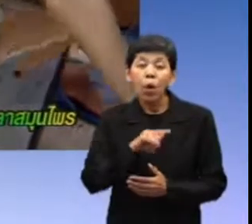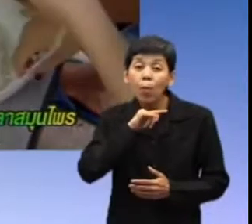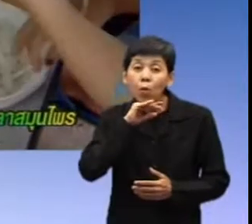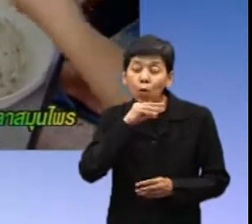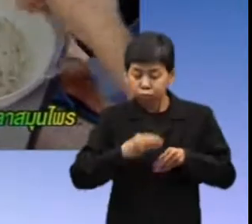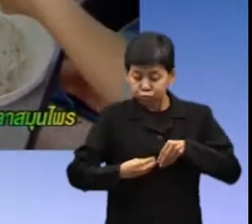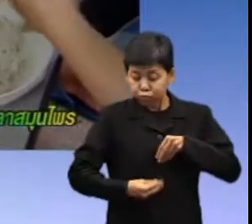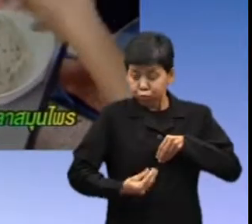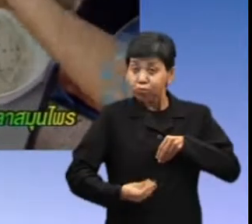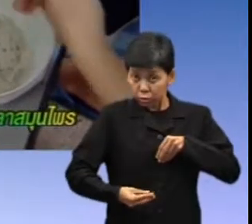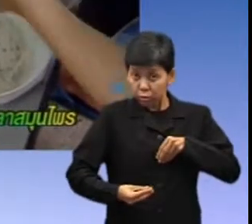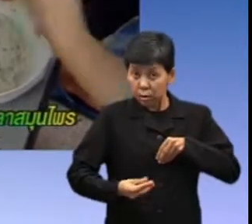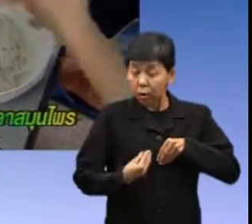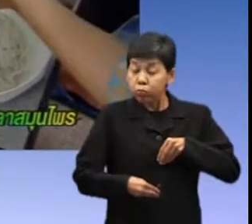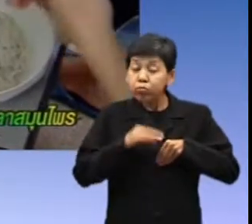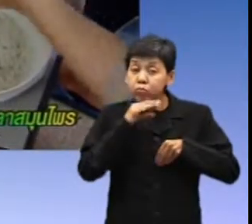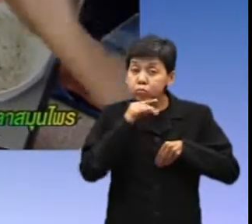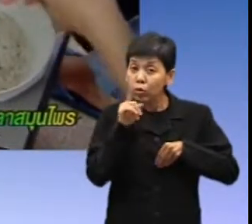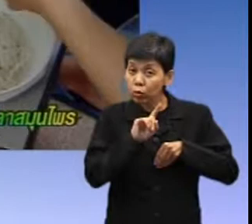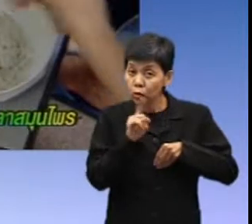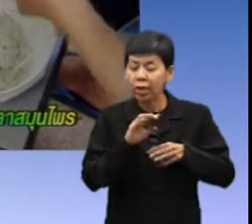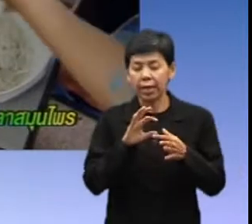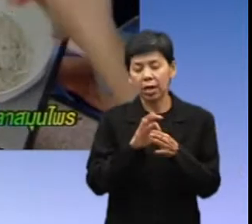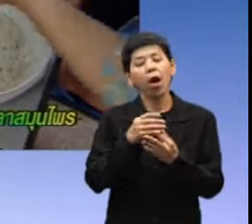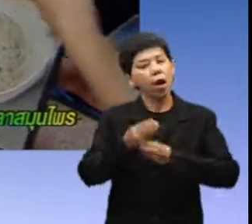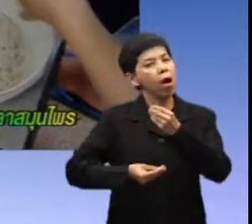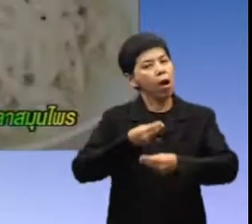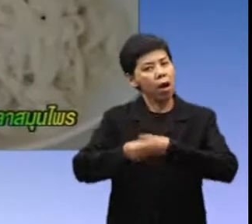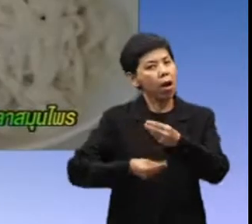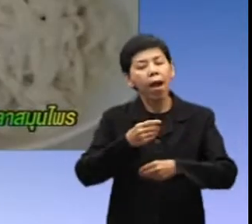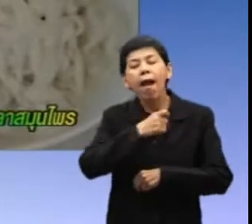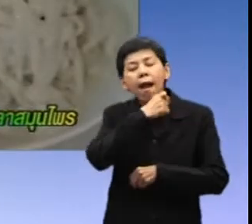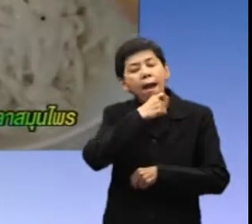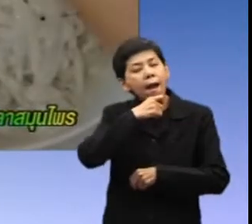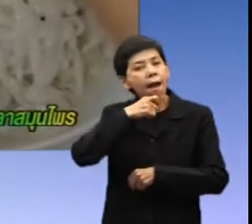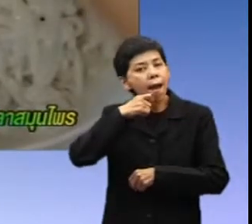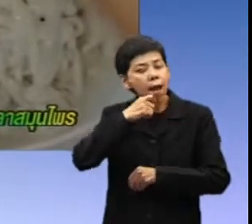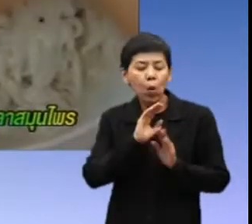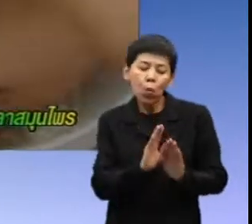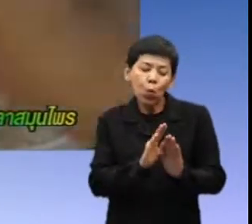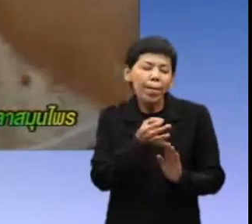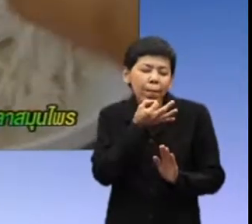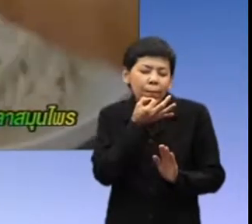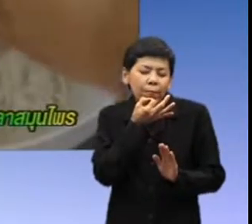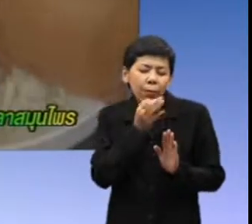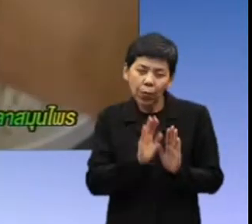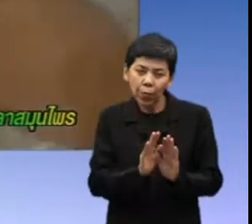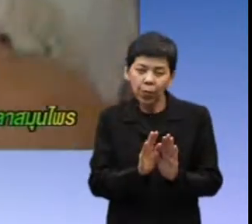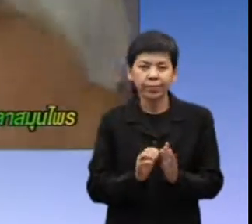ไส้หมูที่มาใช้นะคะเป็นไส้หมูมาจากทางท้องตลาดค่ะจะเป็นไส้แห้งซึ่งหมักมากับเกลือ เ